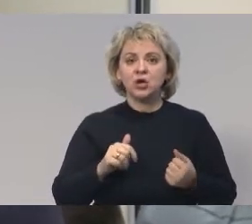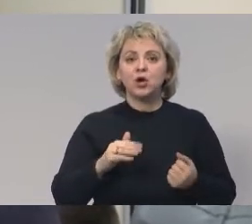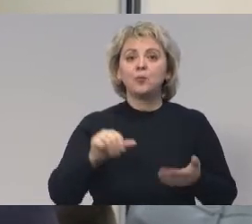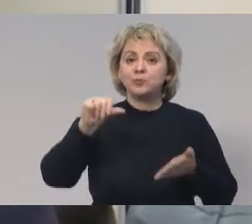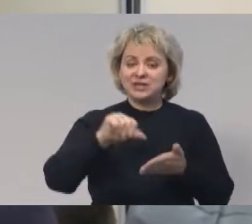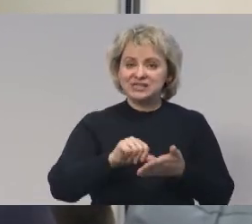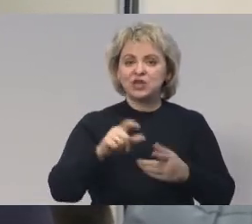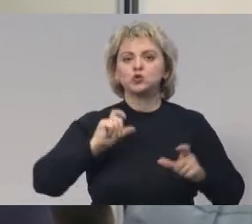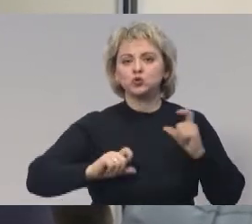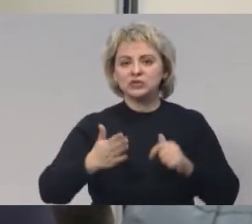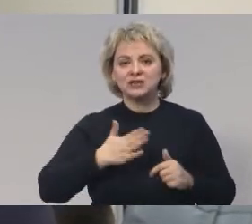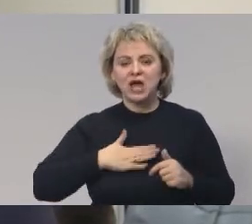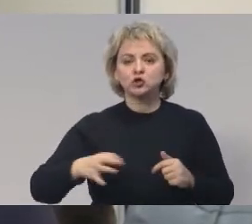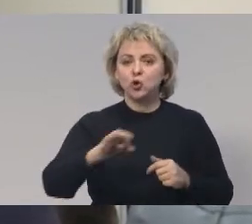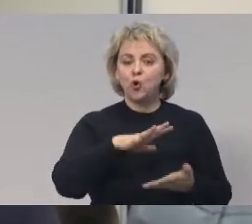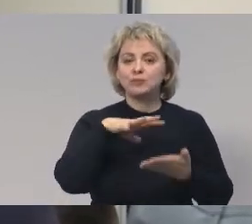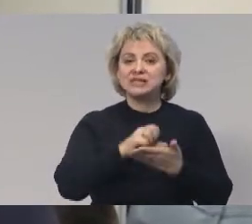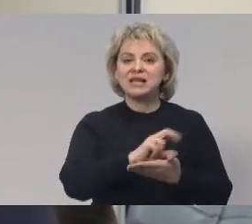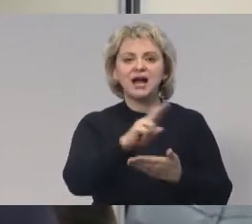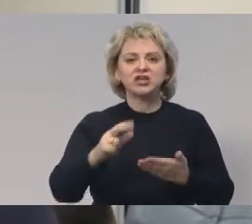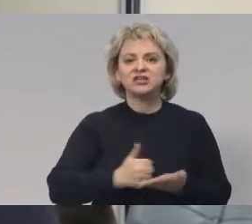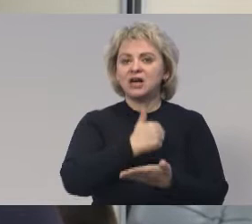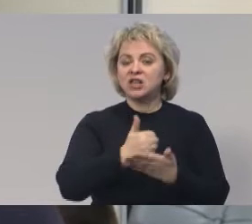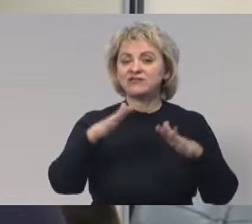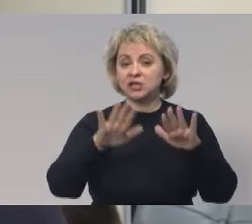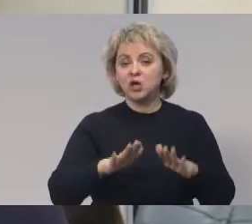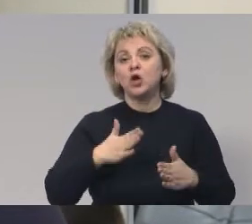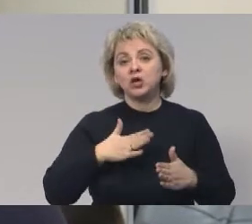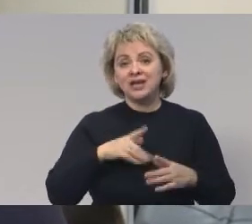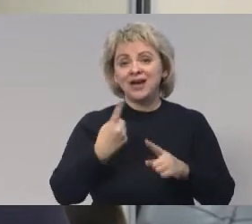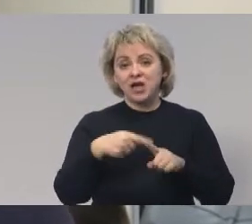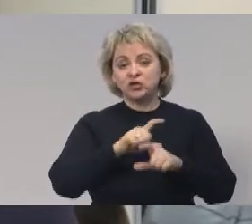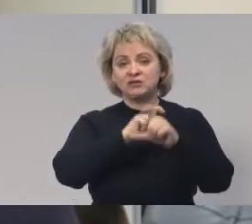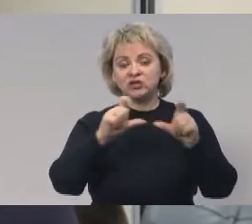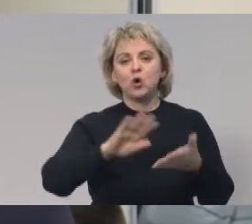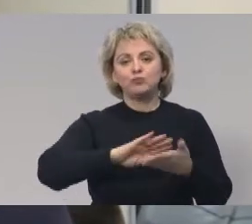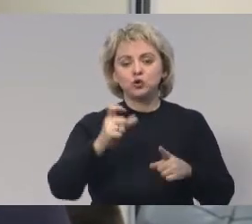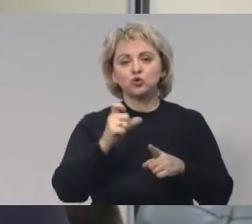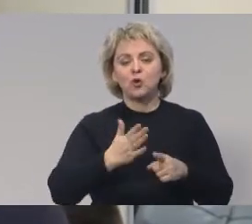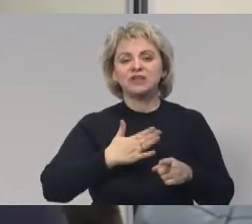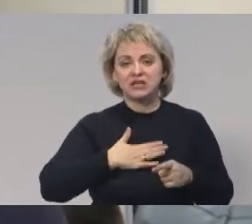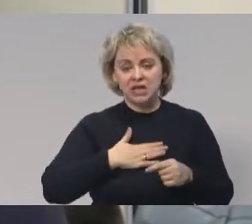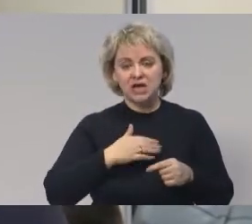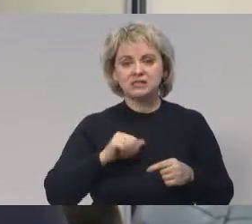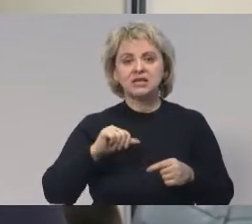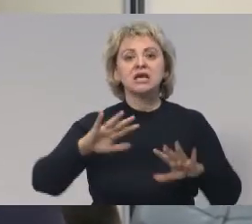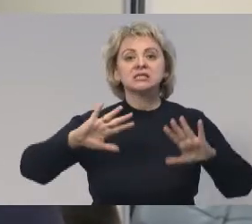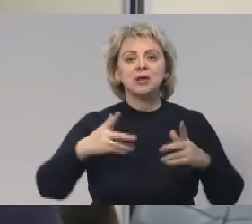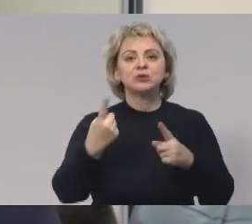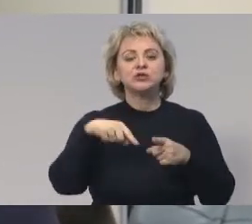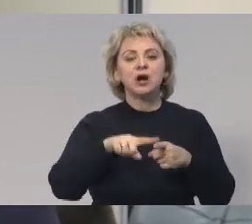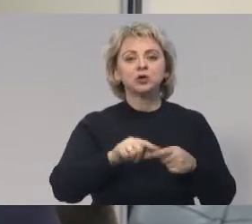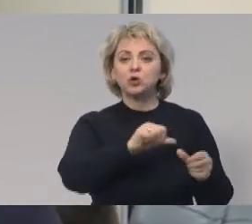представители, студенты нашей области занимают какие-то призовые места, и выход в финал, безусловно, для нас событие,